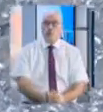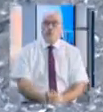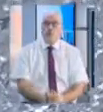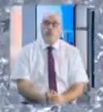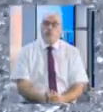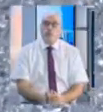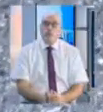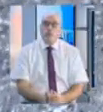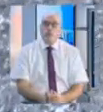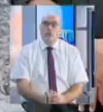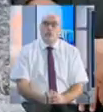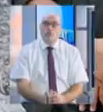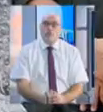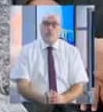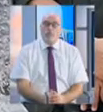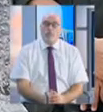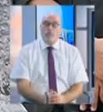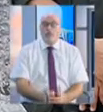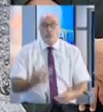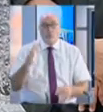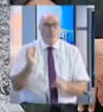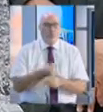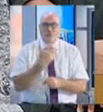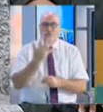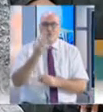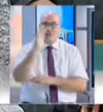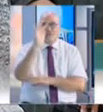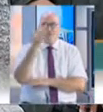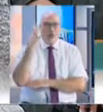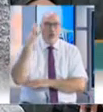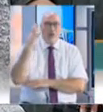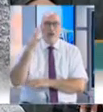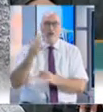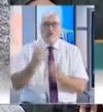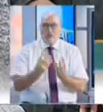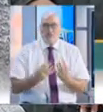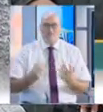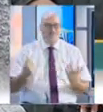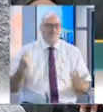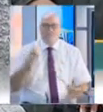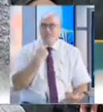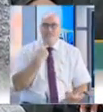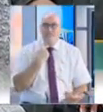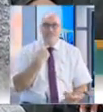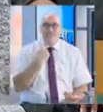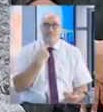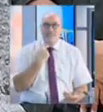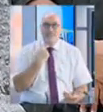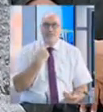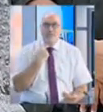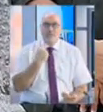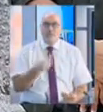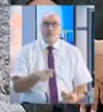الحرائق تسببت في إتلاف ثروة غابية، وخاصة على مستوى غابة الدولة بني صالح، وبالضبط بمقسم رقم